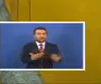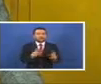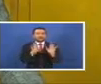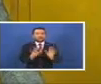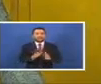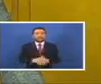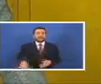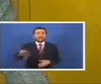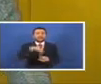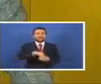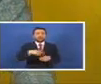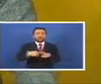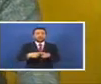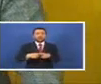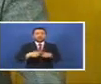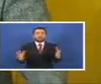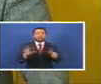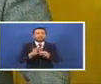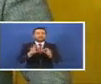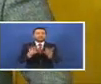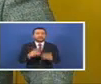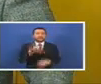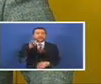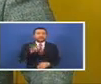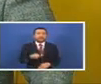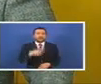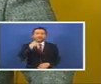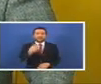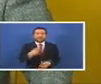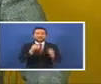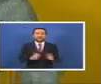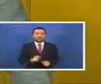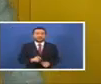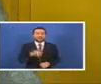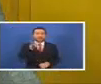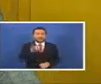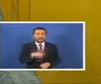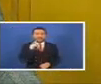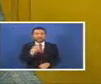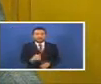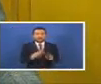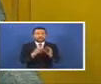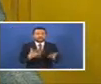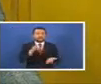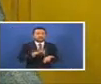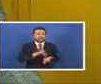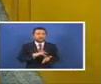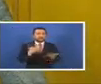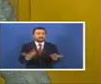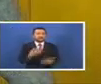Ama hepsinin ortak paydası hakkı dile getirdiler. Hakkı dile getirmenin